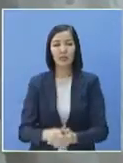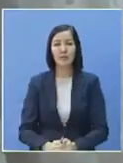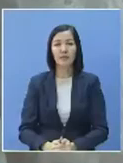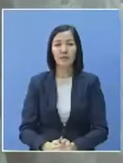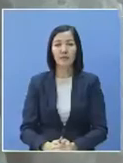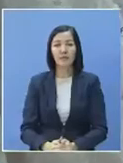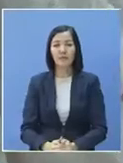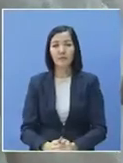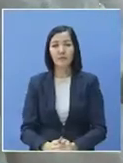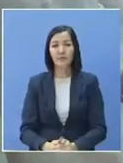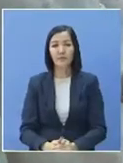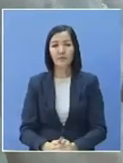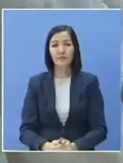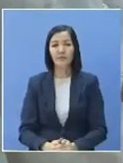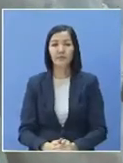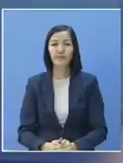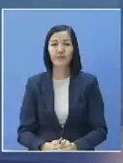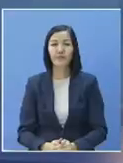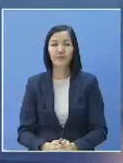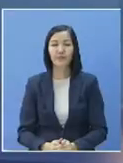Ержан Дүйсен, Жетісу телеарнасы.